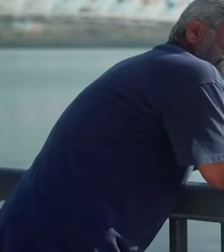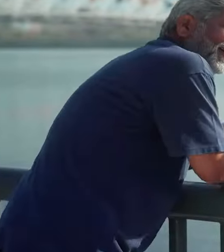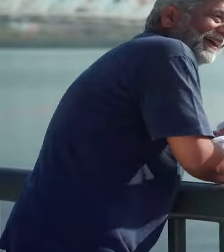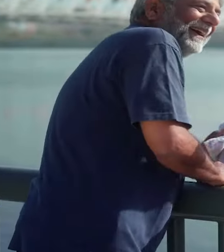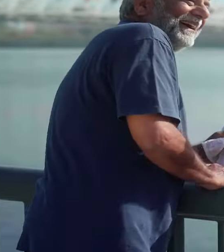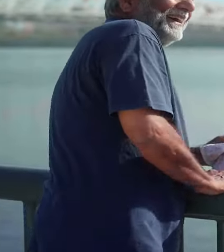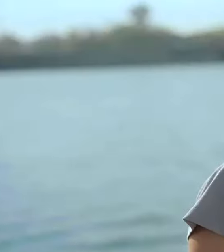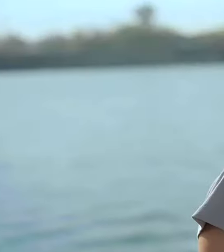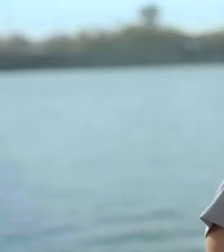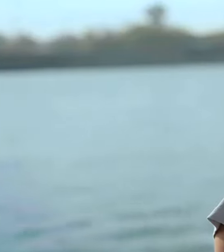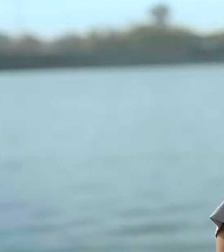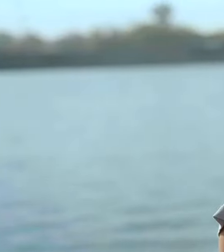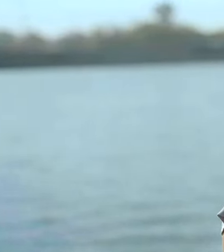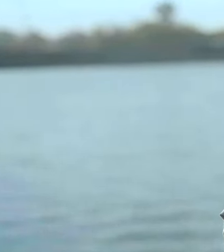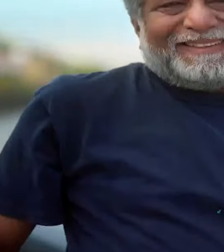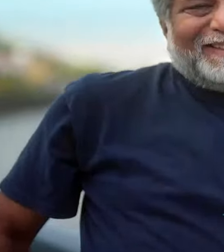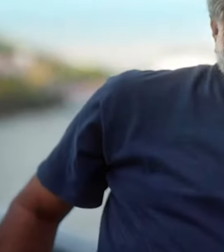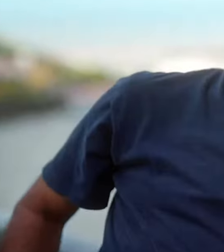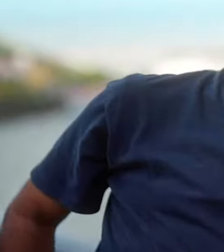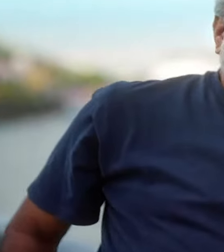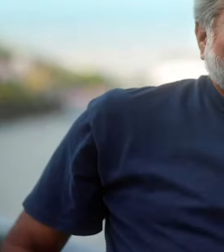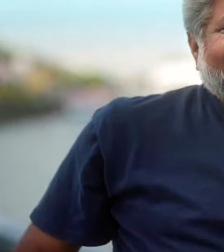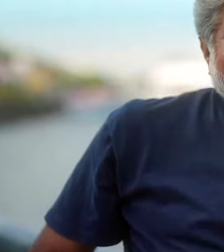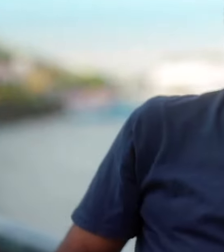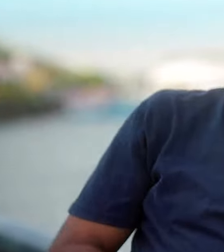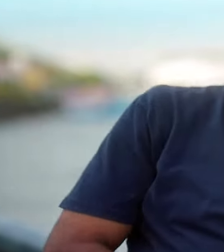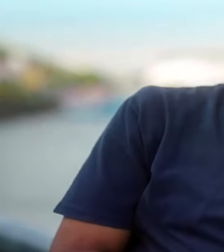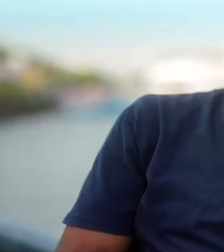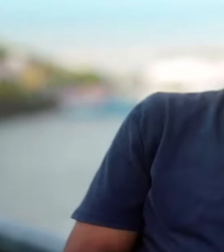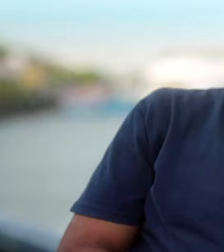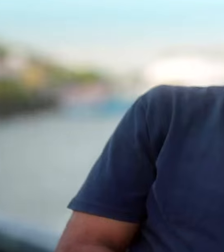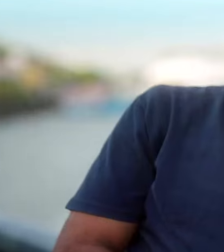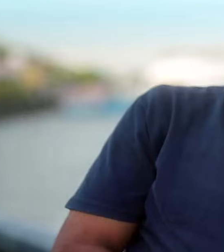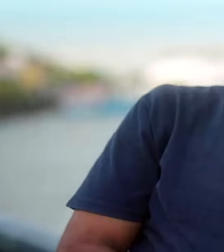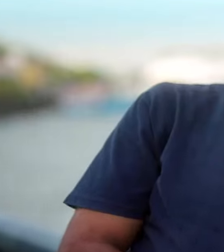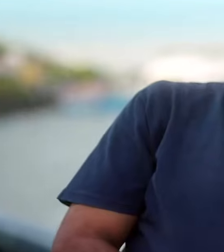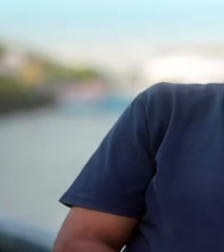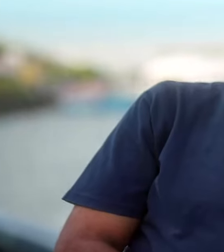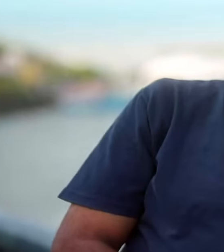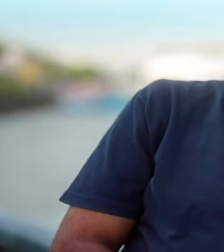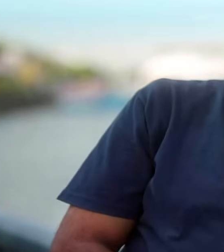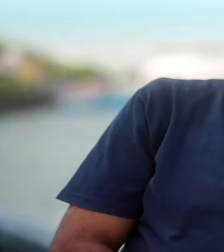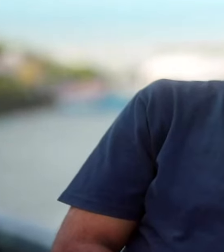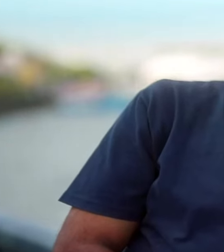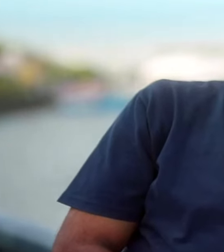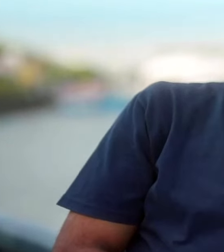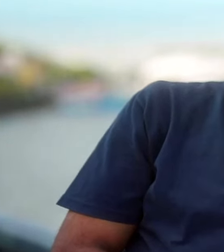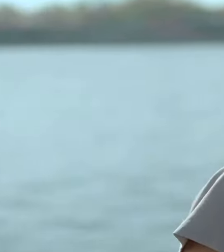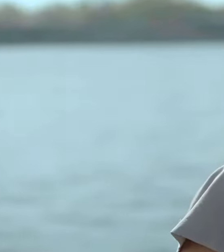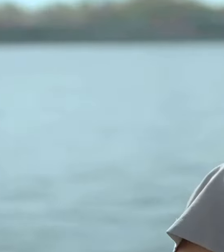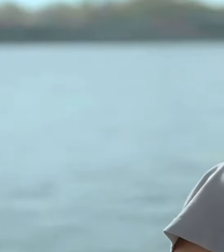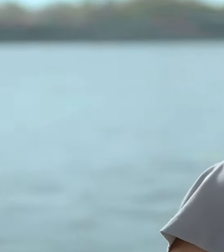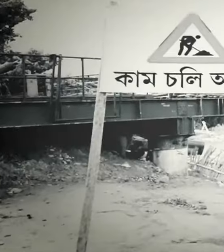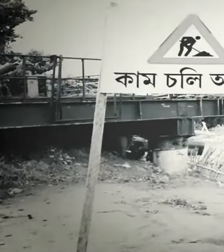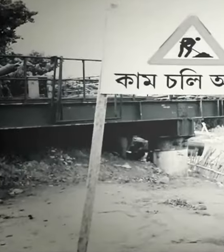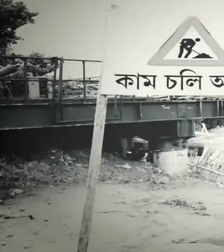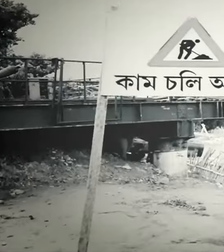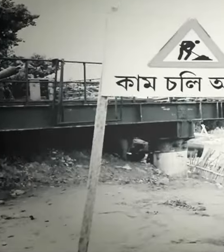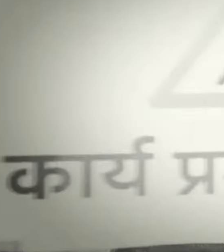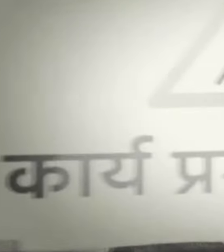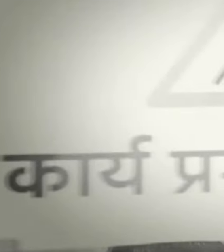हाँ हाँ देखो जी भर के अपना ही है और अपने ही वोट से बने हैं बड़े बड़े पुल देश भर में। हमारी लाइफ तो निकल गई बेटा, हमारा टाइम